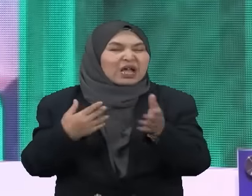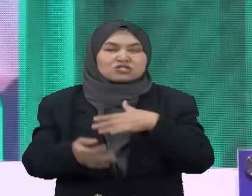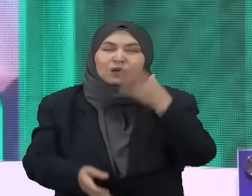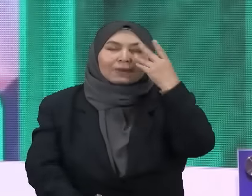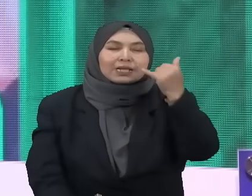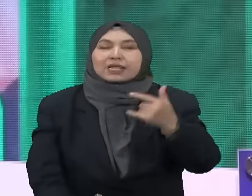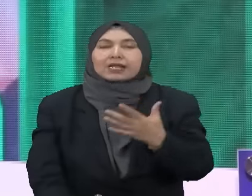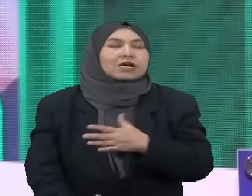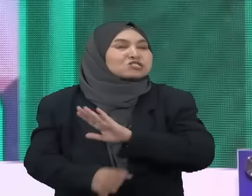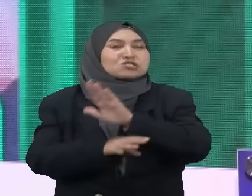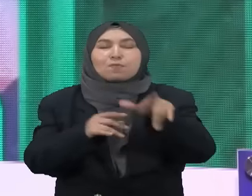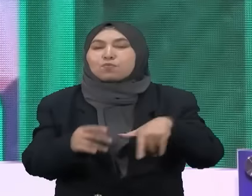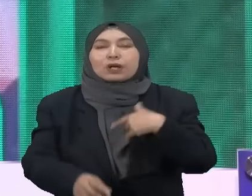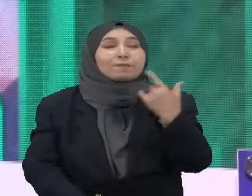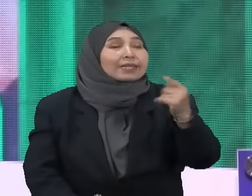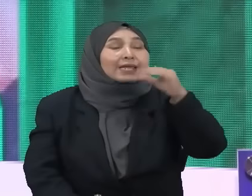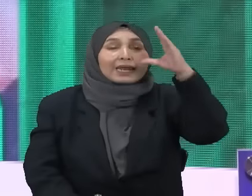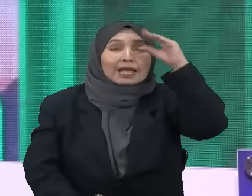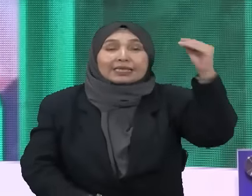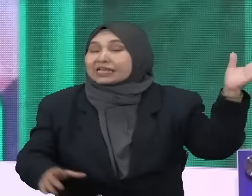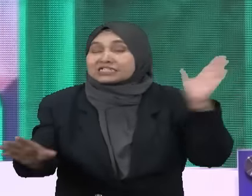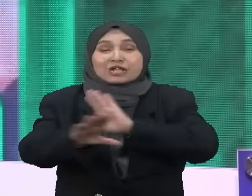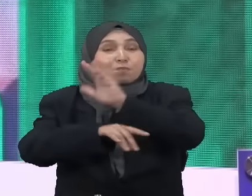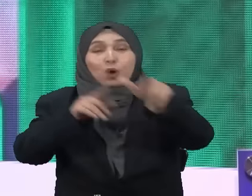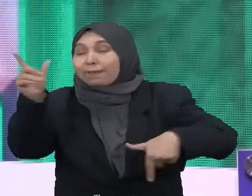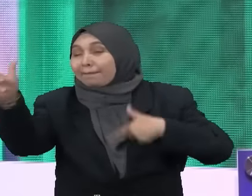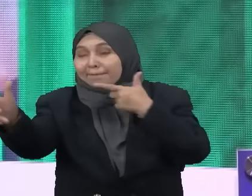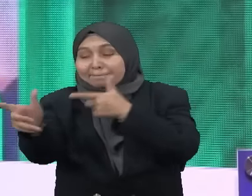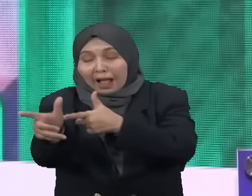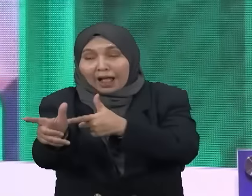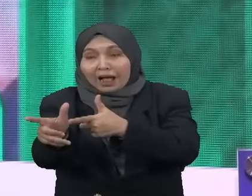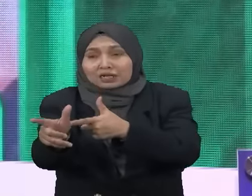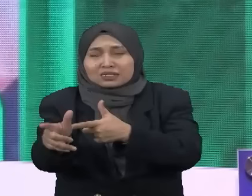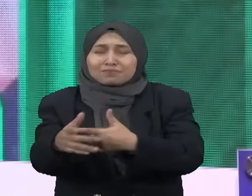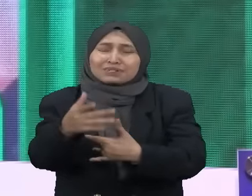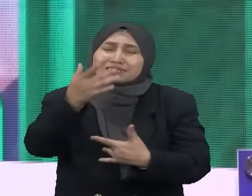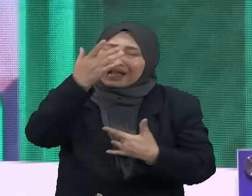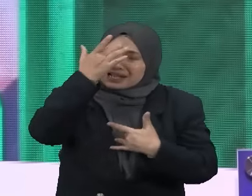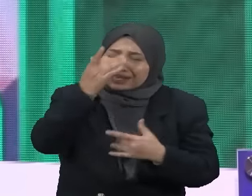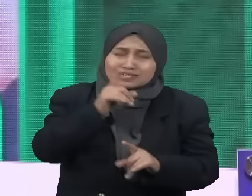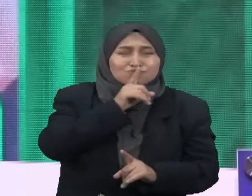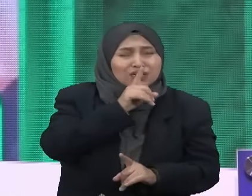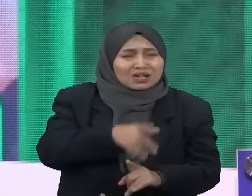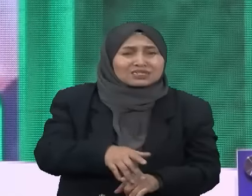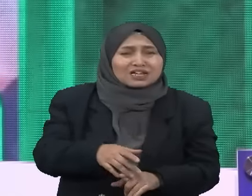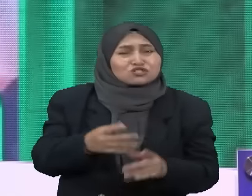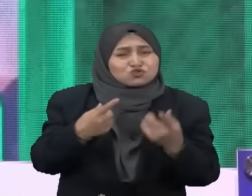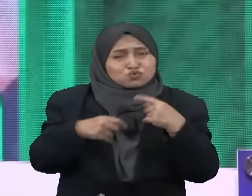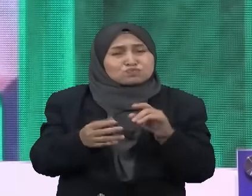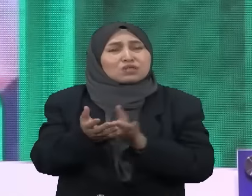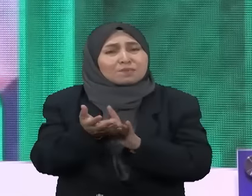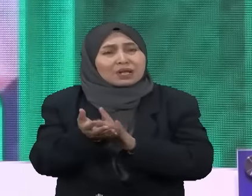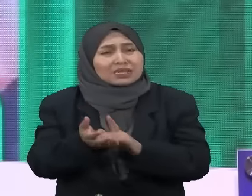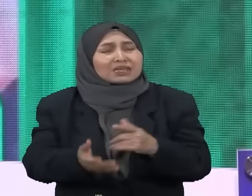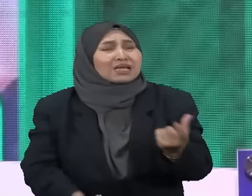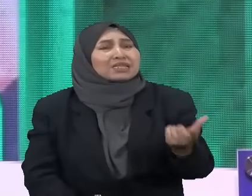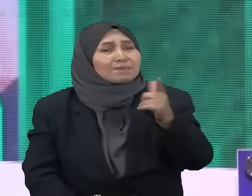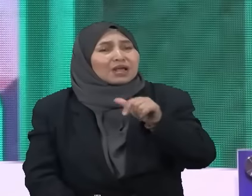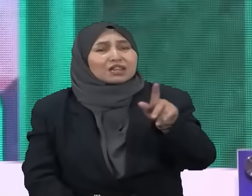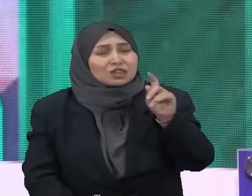semua lelaki lah. Mana lelaki semua dia bahan. Kan? Jadi ini satu penyakit sebenarnya tuan-tuan. Satu penyakit yang cuba diubati oleh Nabi Lut alaihi